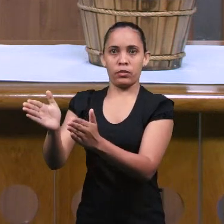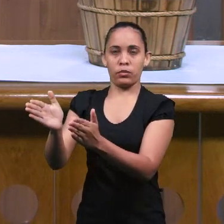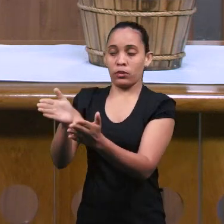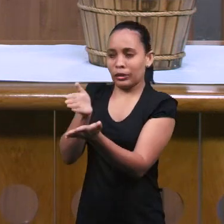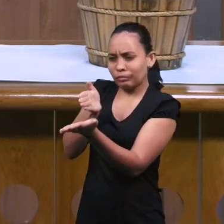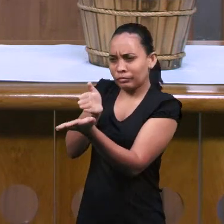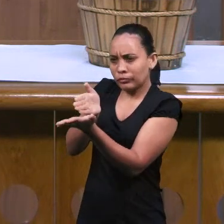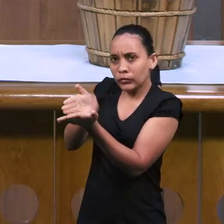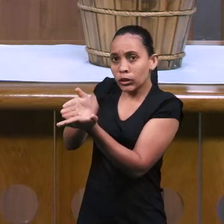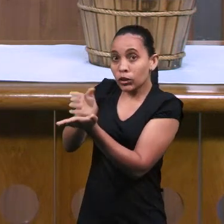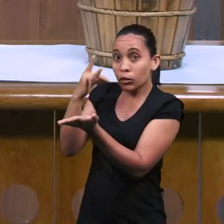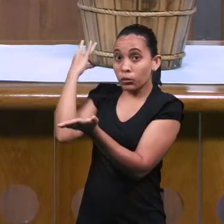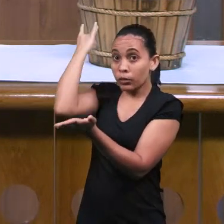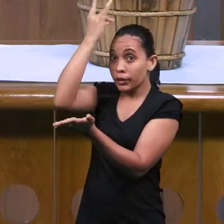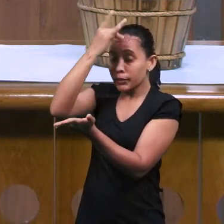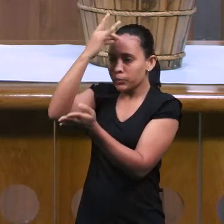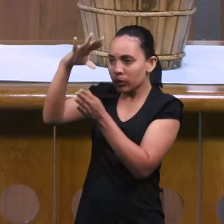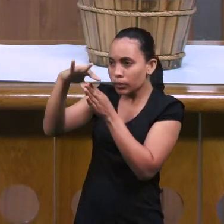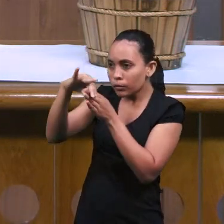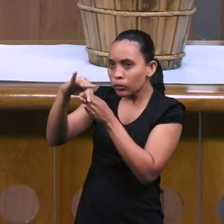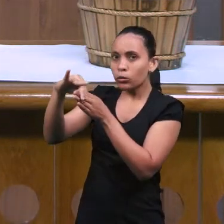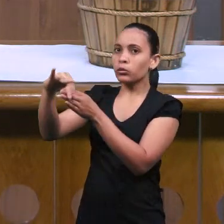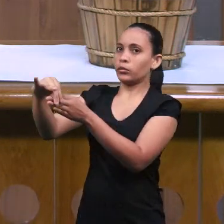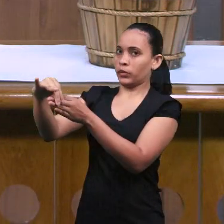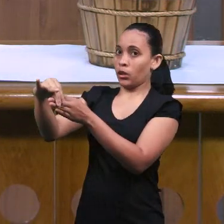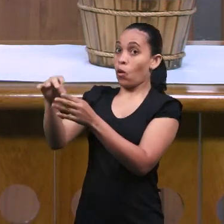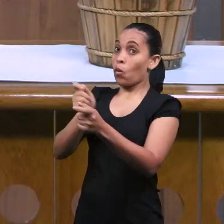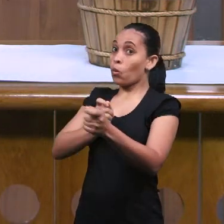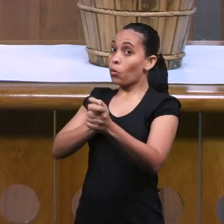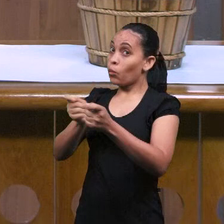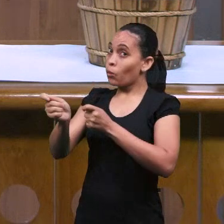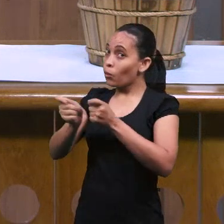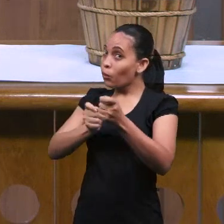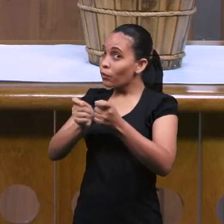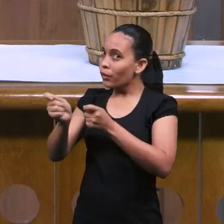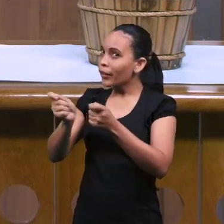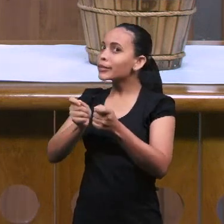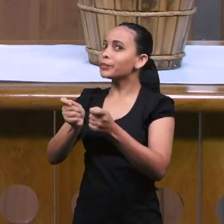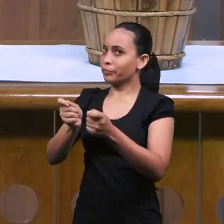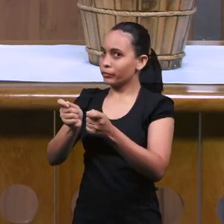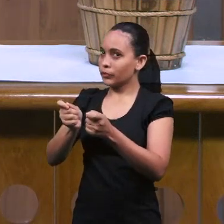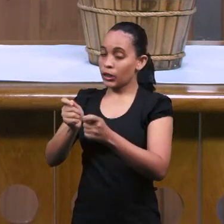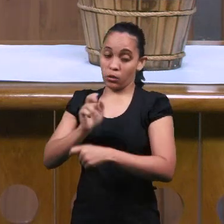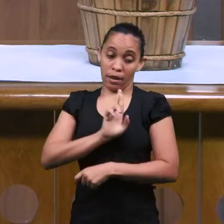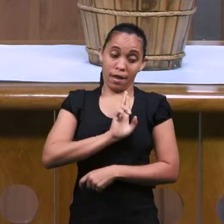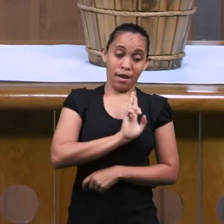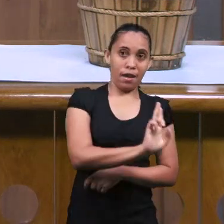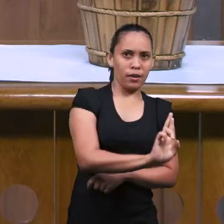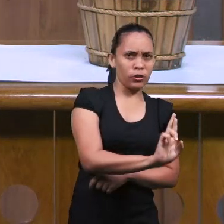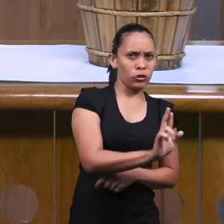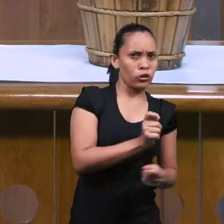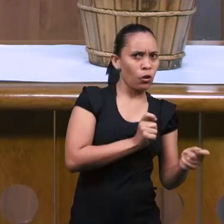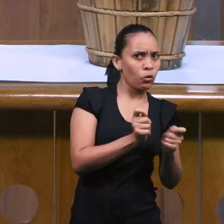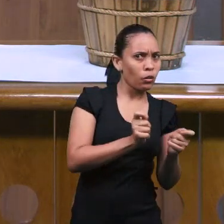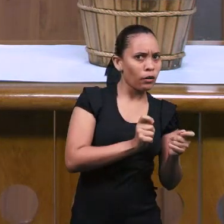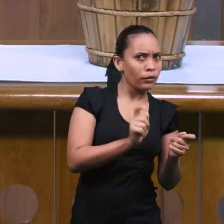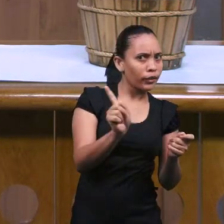Saint-Esprit dirige et gouverne l'homme. Ce n'est pas ta religion qui va te gouverner. C'est le Saint-Esprit qui va